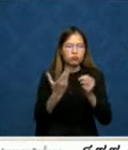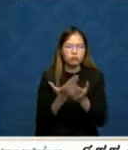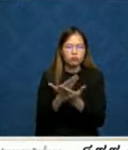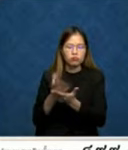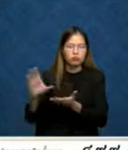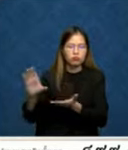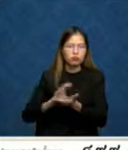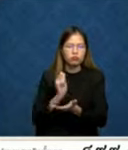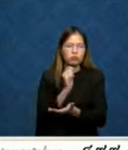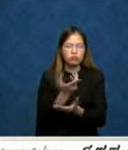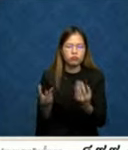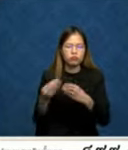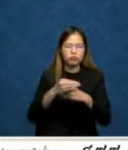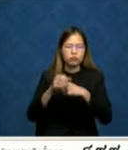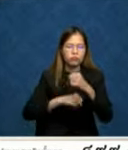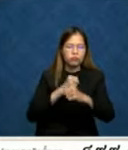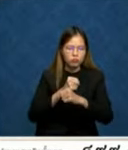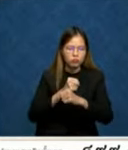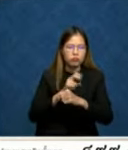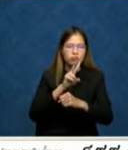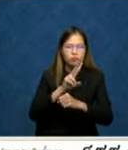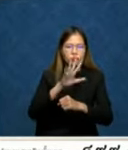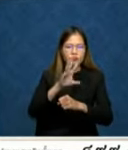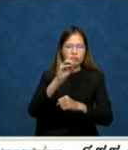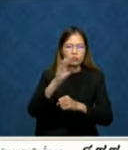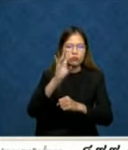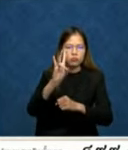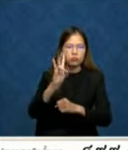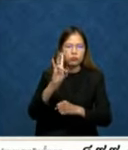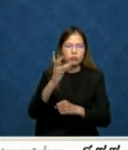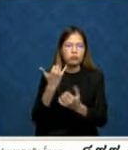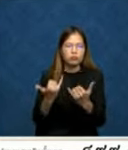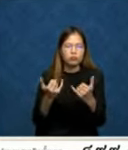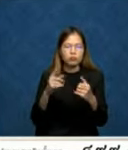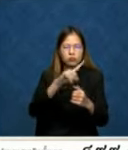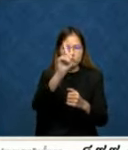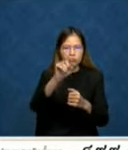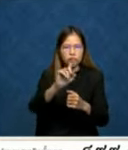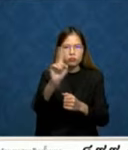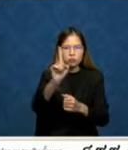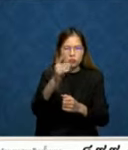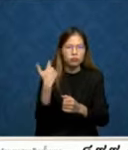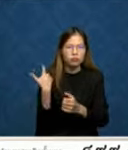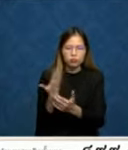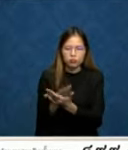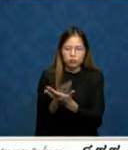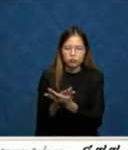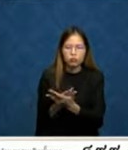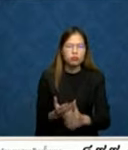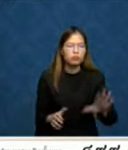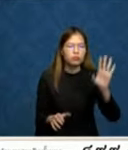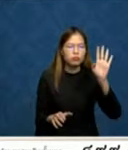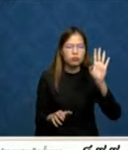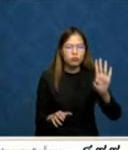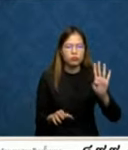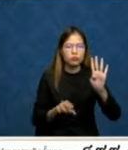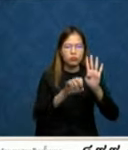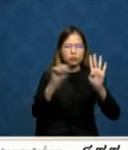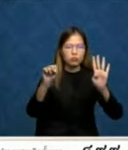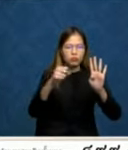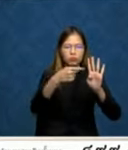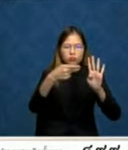ติมประจำปีงบประมาณพ.ศ. 2567ด้วยความกังวลว่าเม็ดเงินจำนวน 400,000 ถึง 500,000 ล้านบาทจากโ